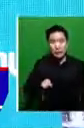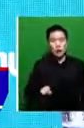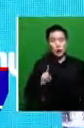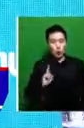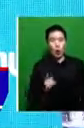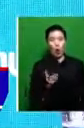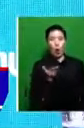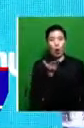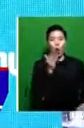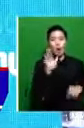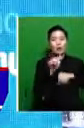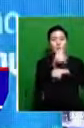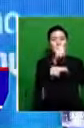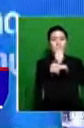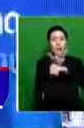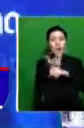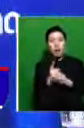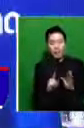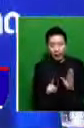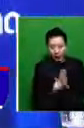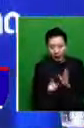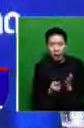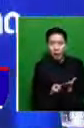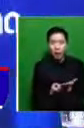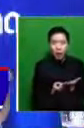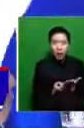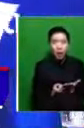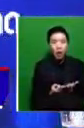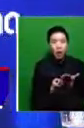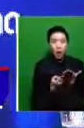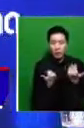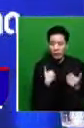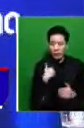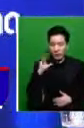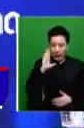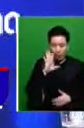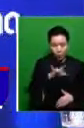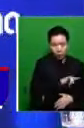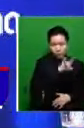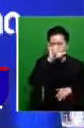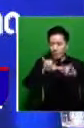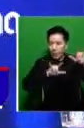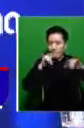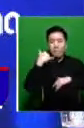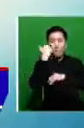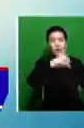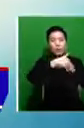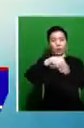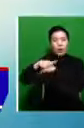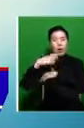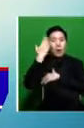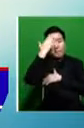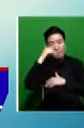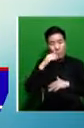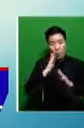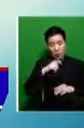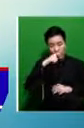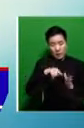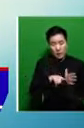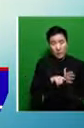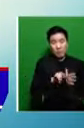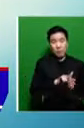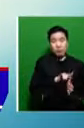ขออนุมัติผู้บังคับบัญชาเป็นครั้งๆไปนะครับเพื่อเป็นการป้องกันให้ไม่ให้คนไทย